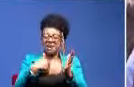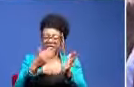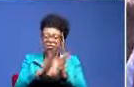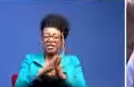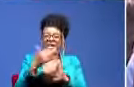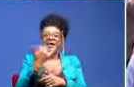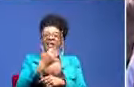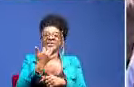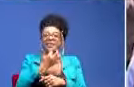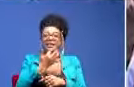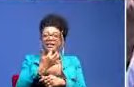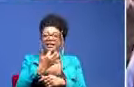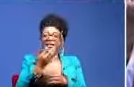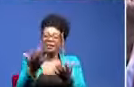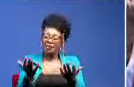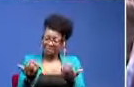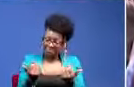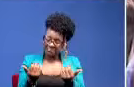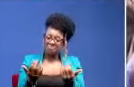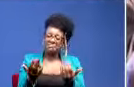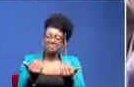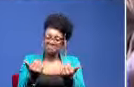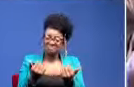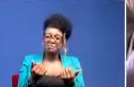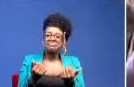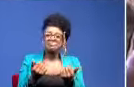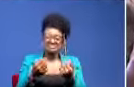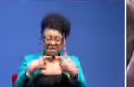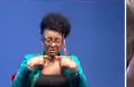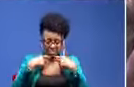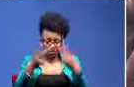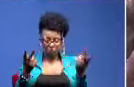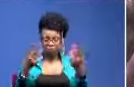Gachagua, mukuja mshitaki yeye kwa hawa na inchi hawa.